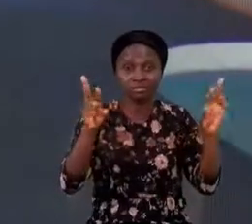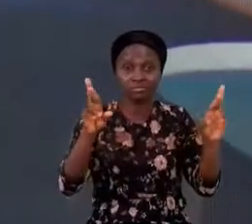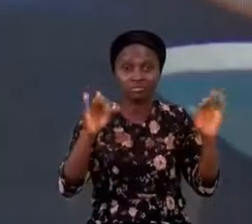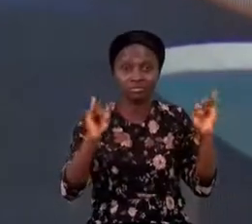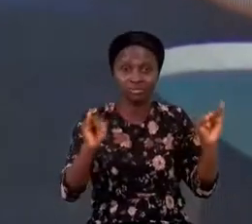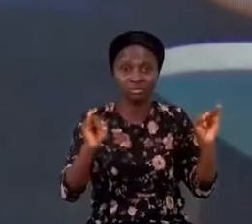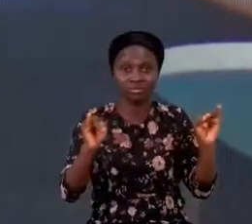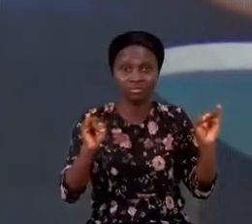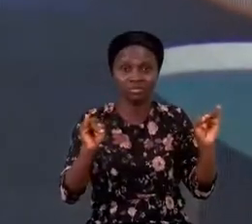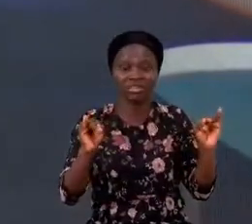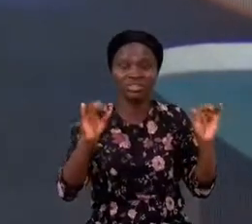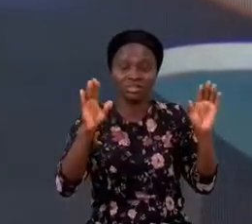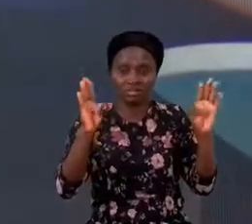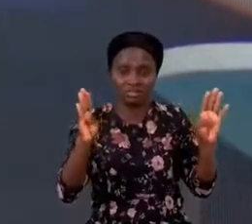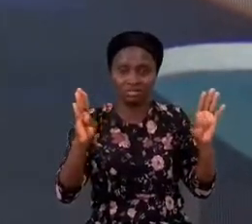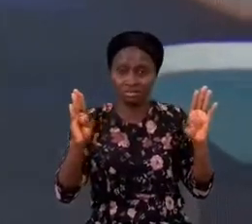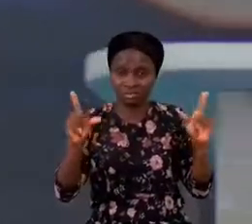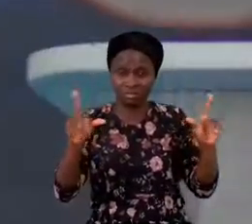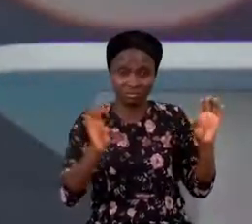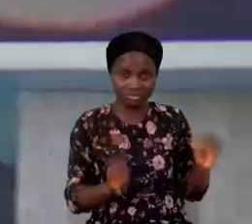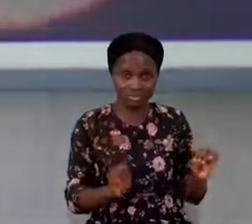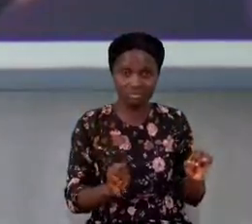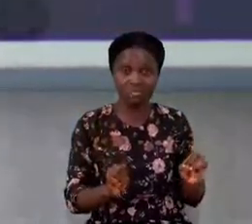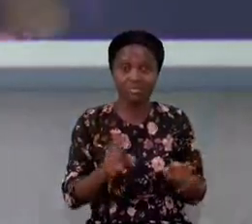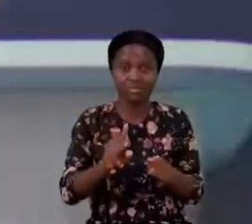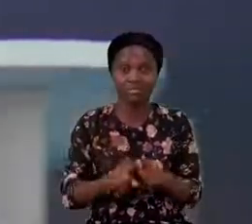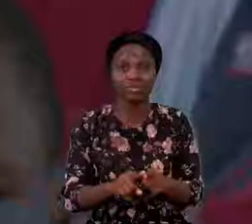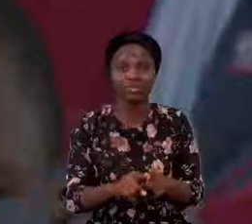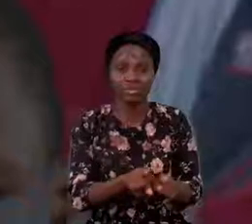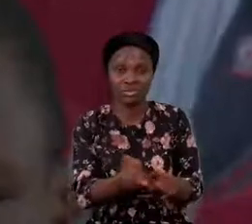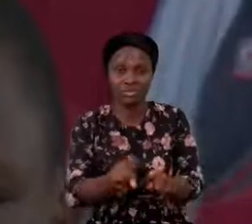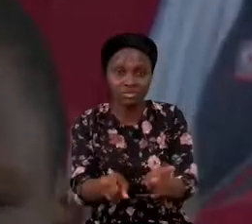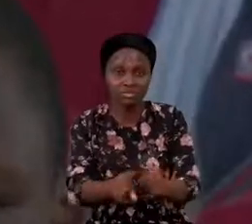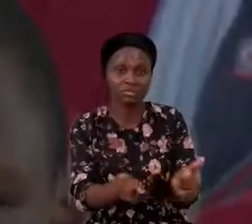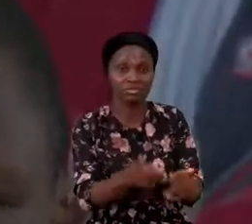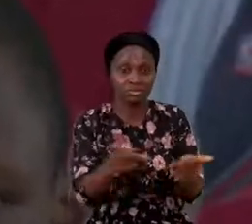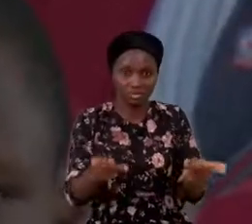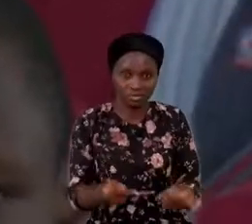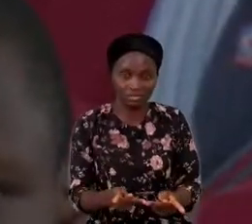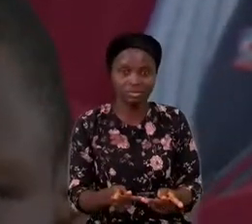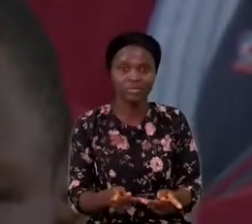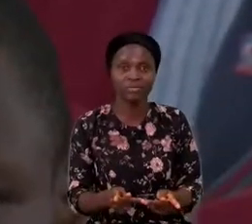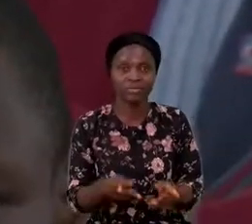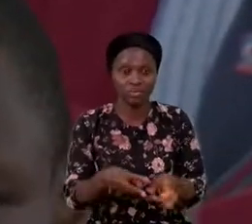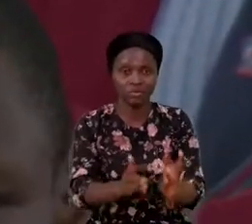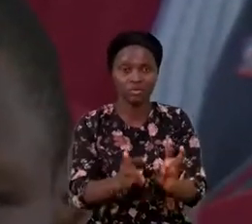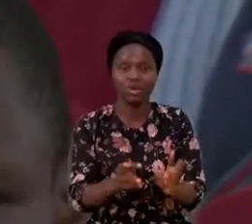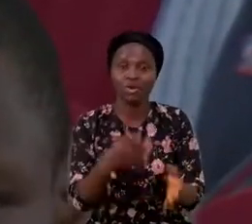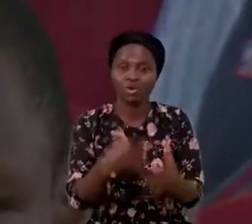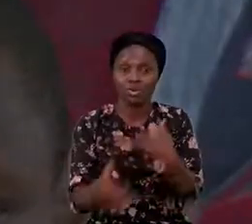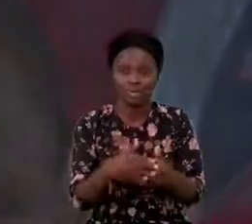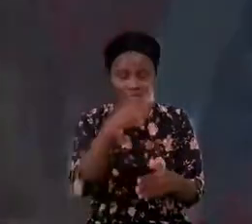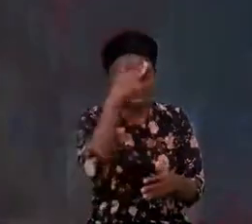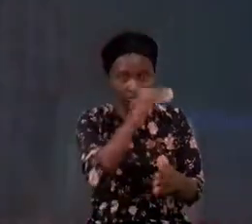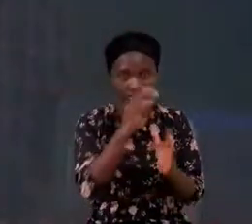sur le terrain, quel que soit ce qu'il fait, il est focalisé sur le but, sur les poteaux, parce qu'il veut mettre un but. La